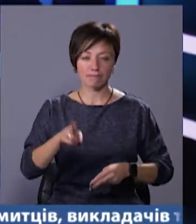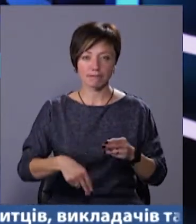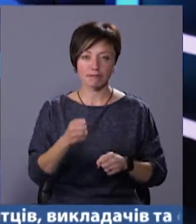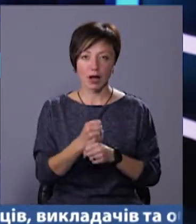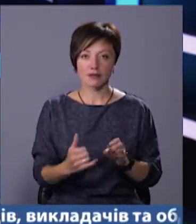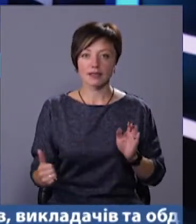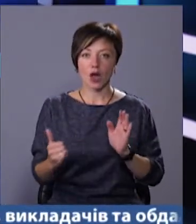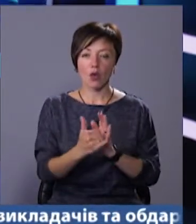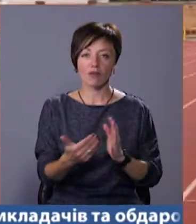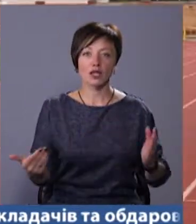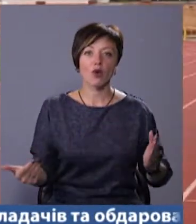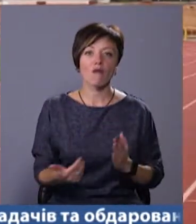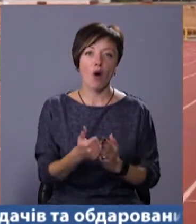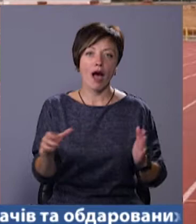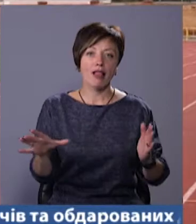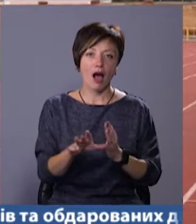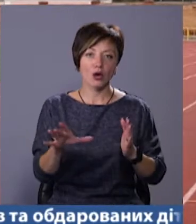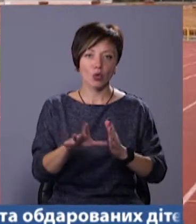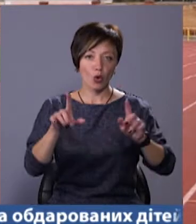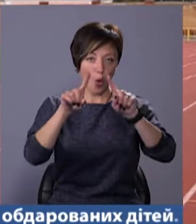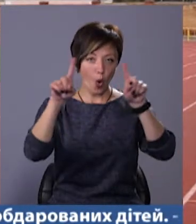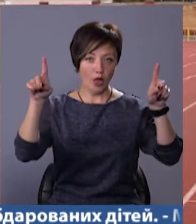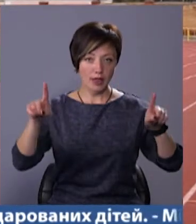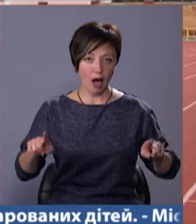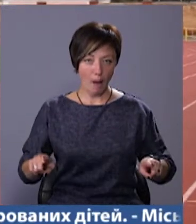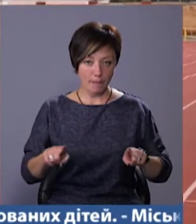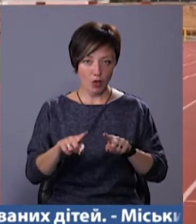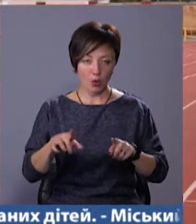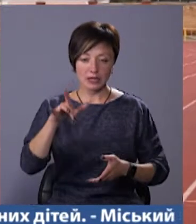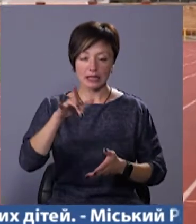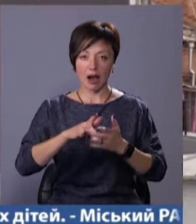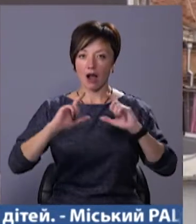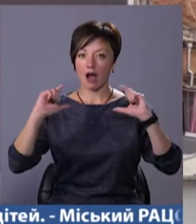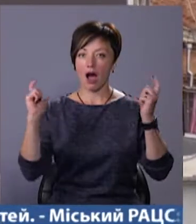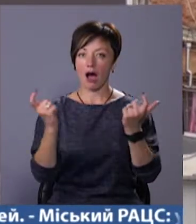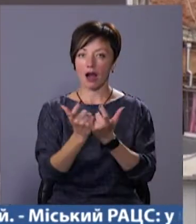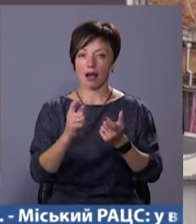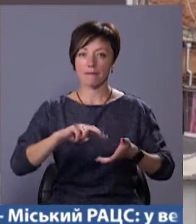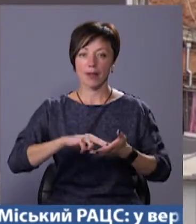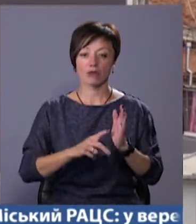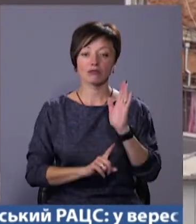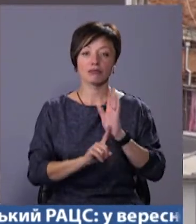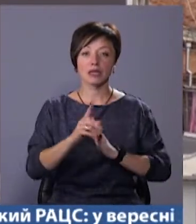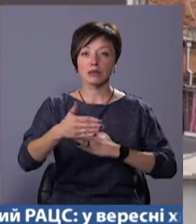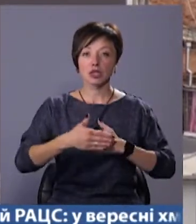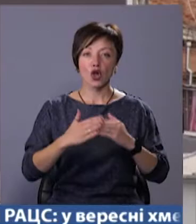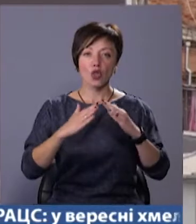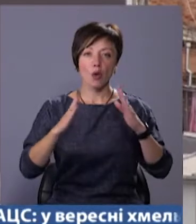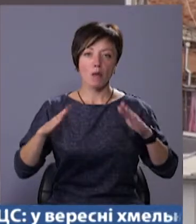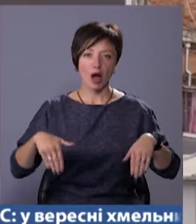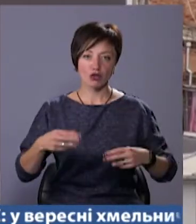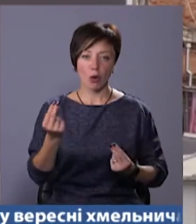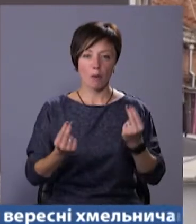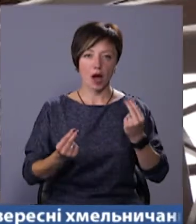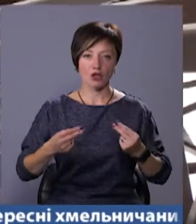нового електронного табло. Його на центральній спортивній арені міста планують запустити під час найближчого домашнього матчу